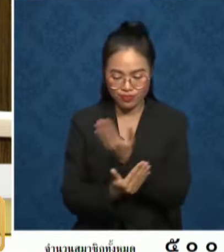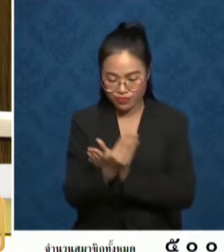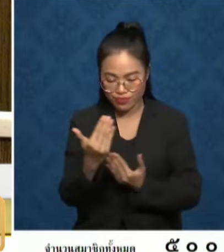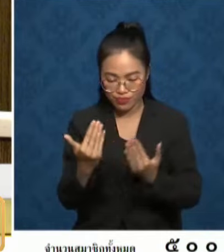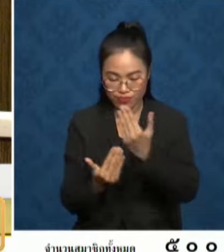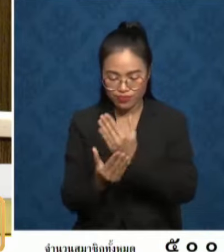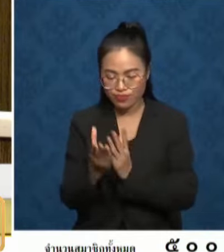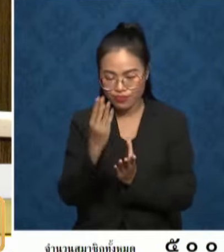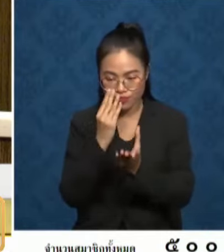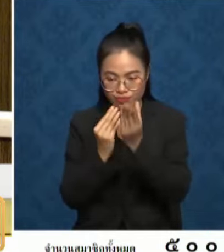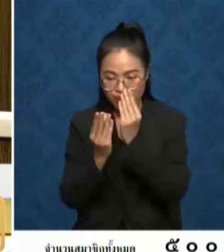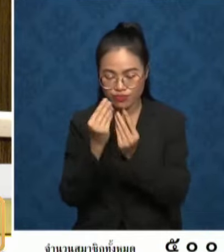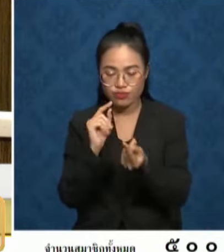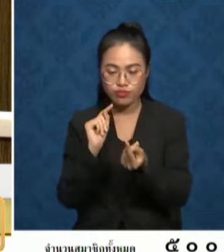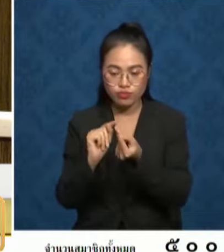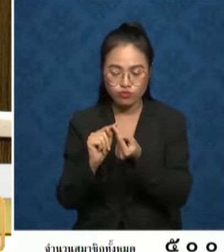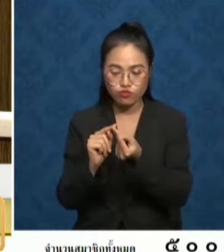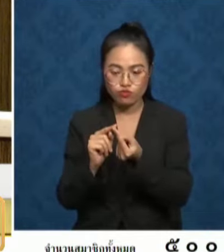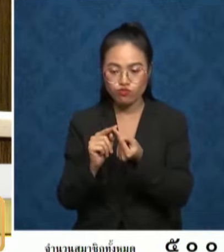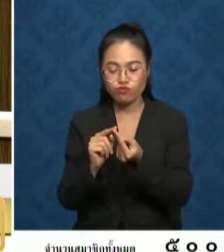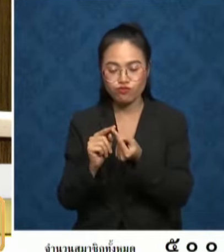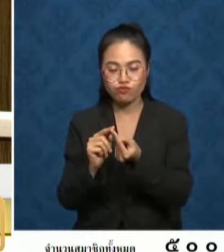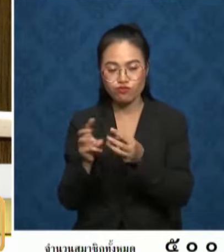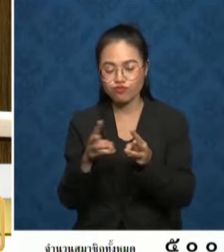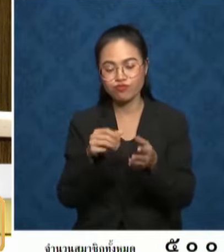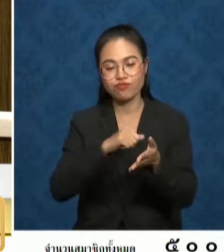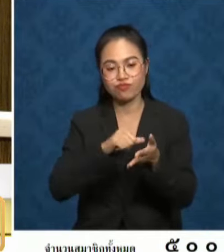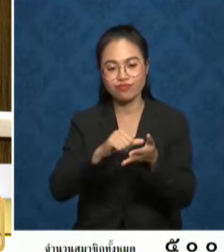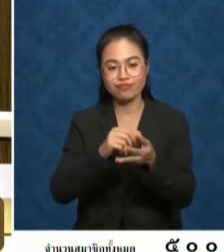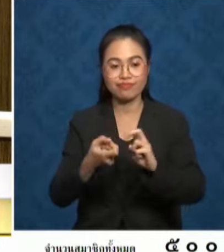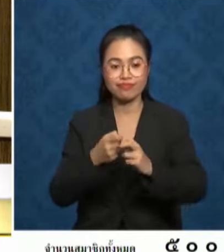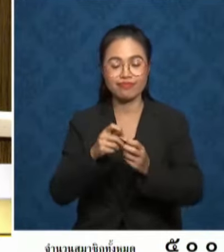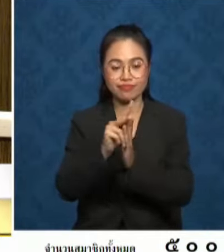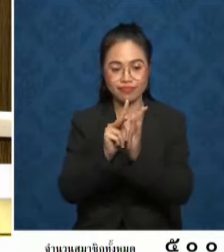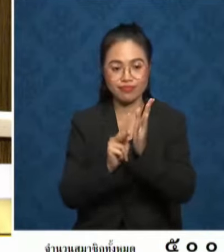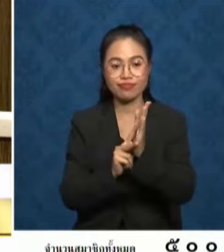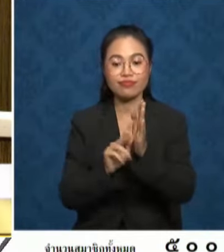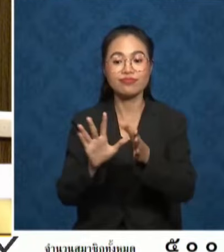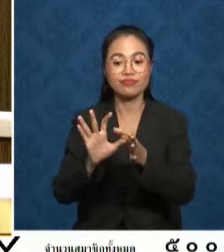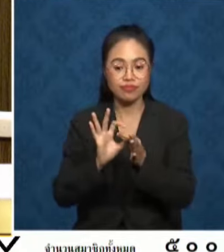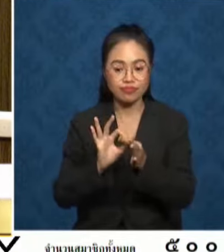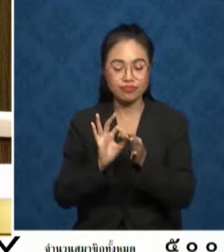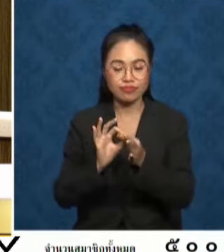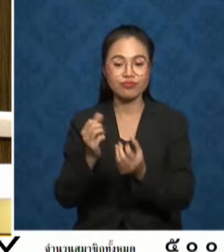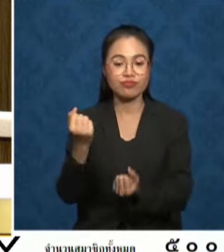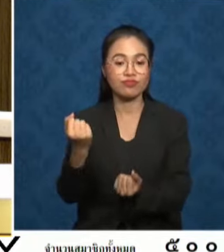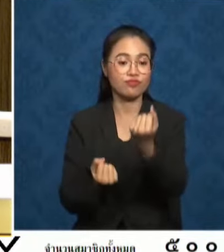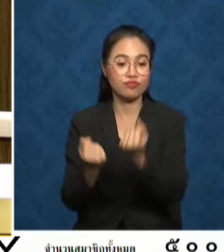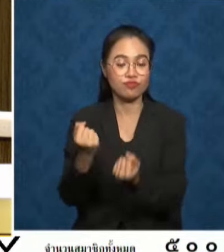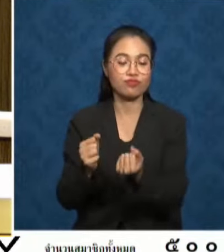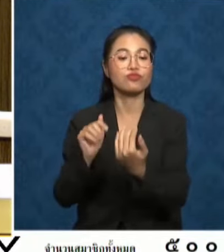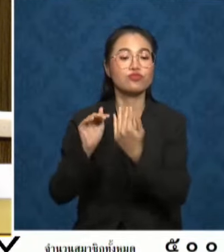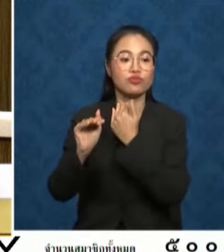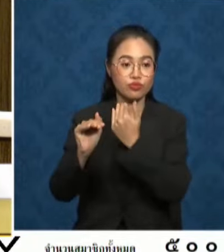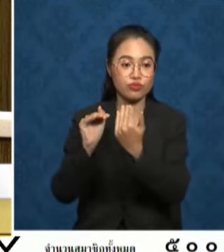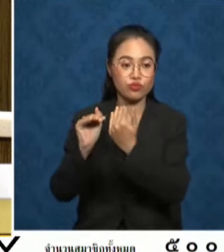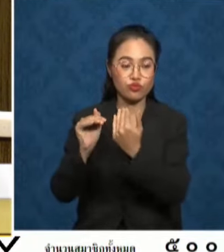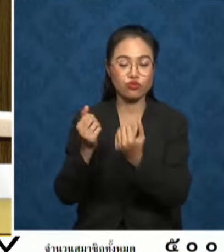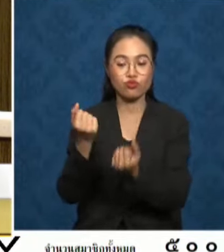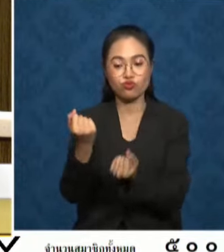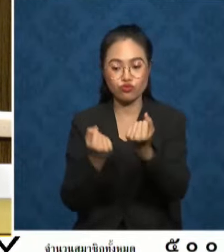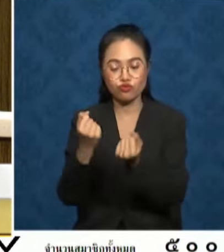ยติเรื่องแนวทางการแก้ไขปัญหาทางกฎหมายที่เกี่ยวกับการขนส่งทางบกและป้องกัน